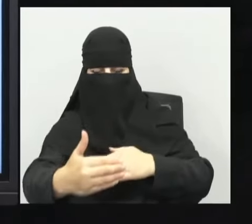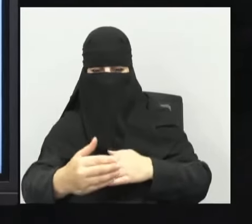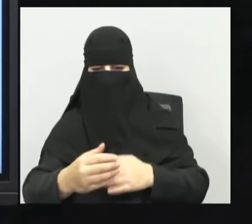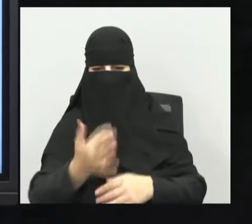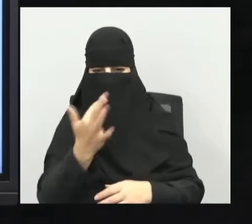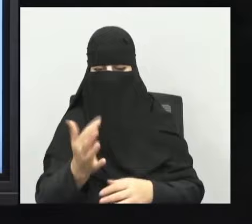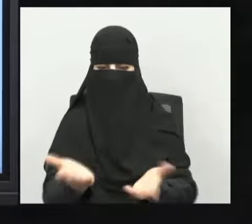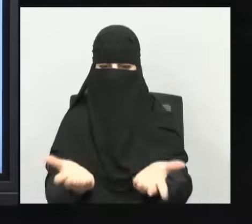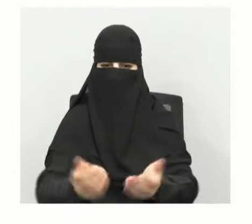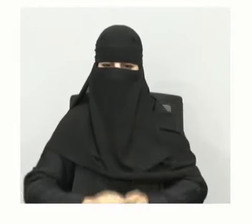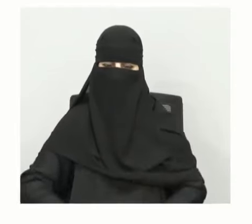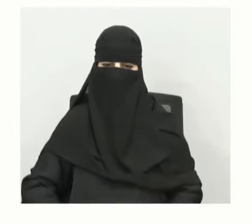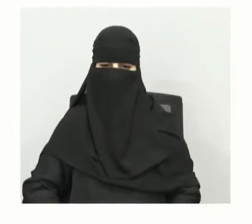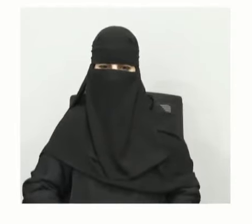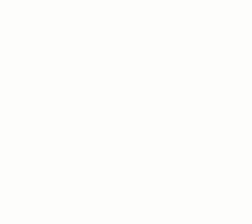يا ابطال يلا